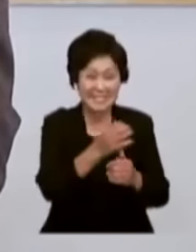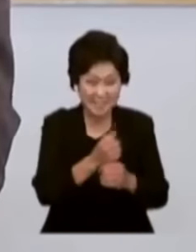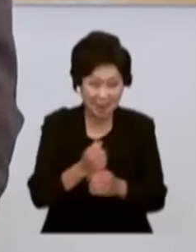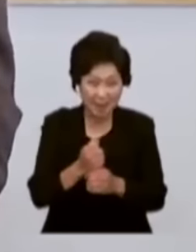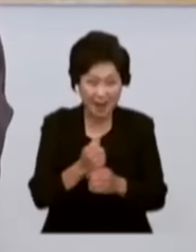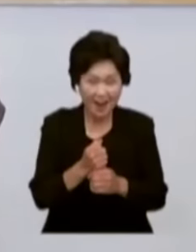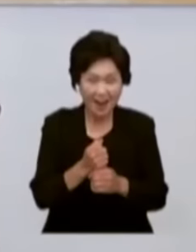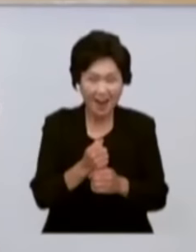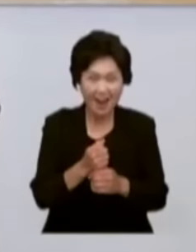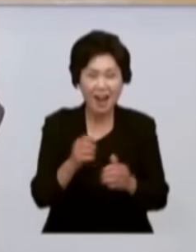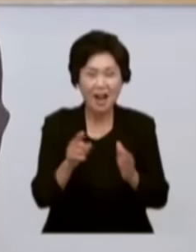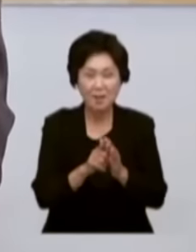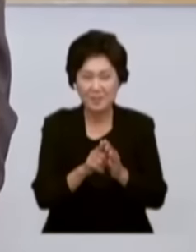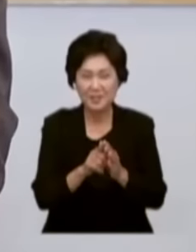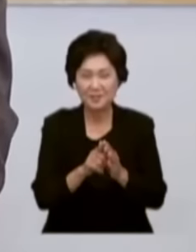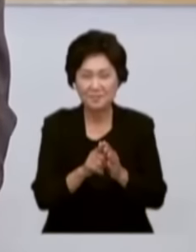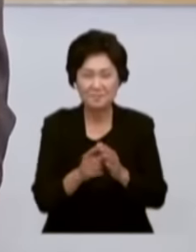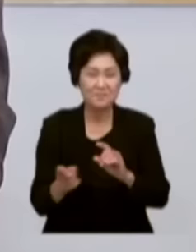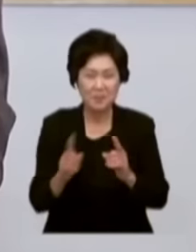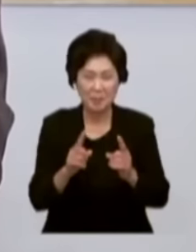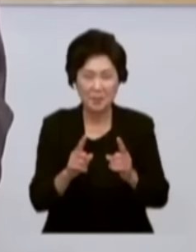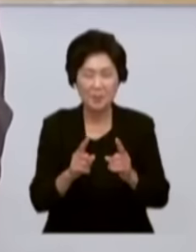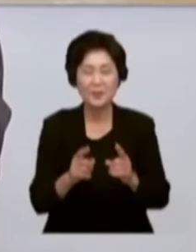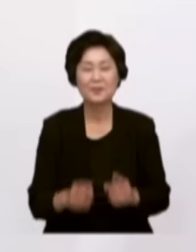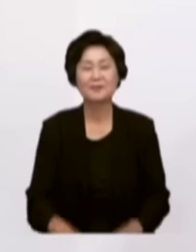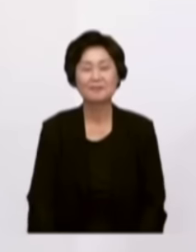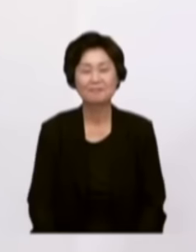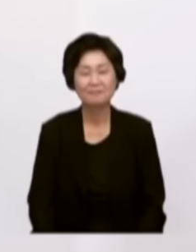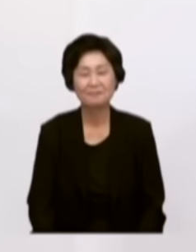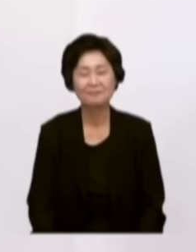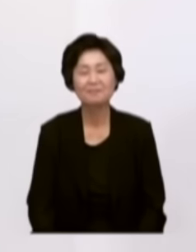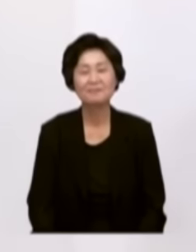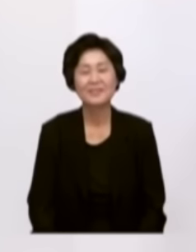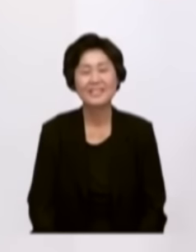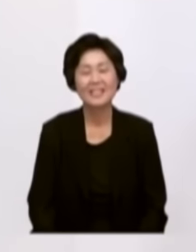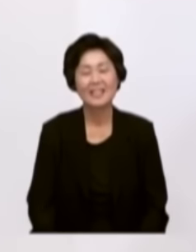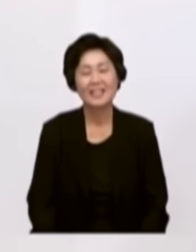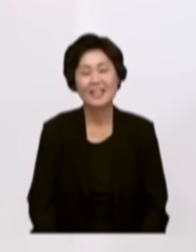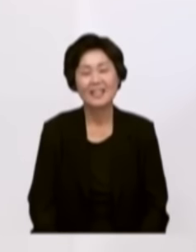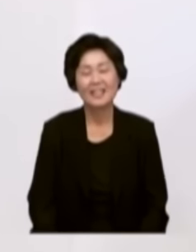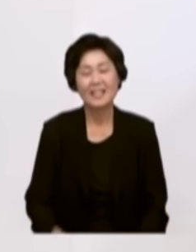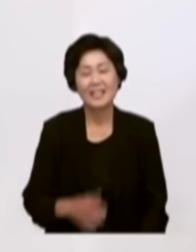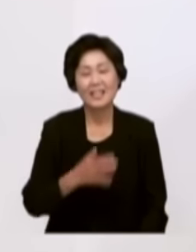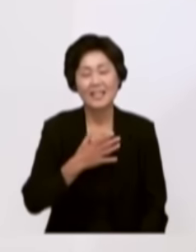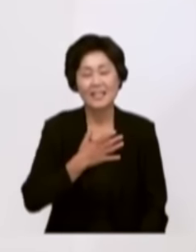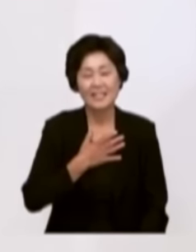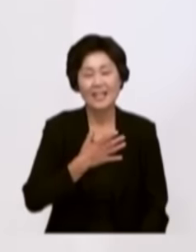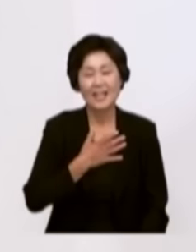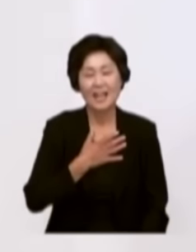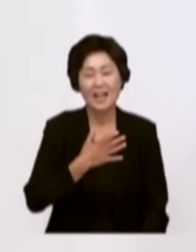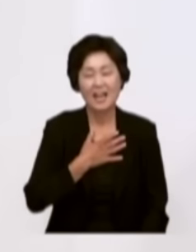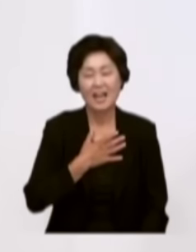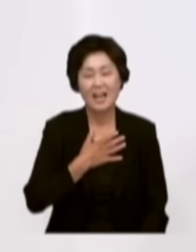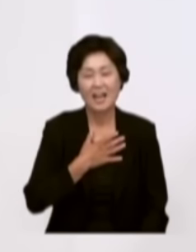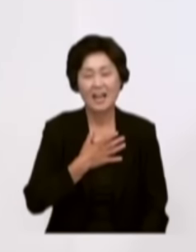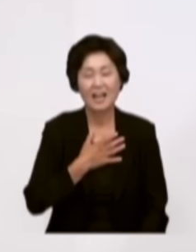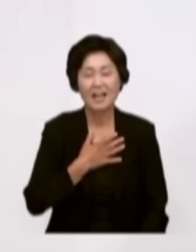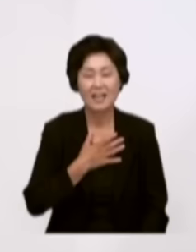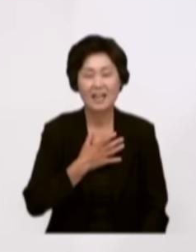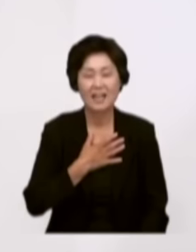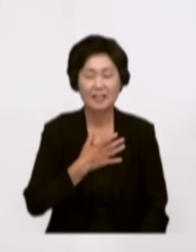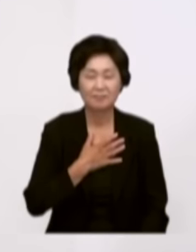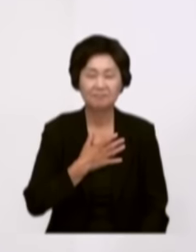아, 예, 그걸 채워. 아시는 거죠? 아까도 얘기했지만 그죠? 본인이 얘기했잖아요. 네네. 네. 그러니까 제가 이렇게 보이는 거 봐요.